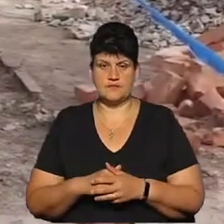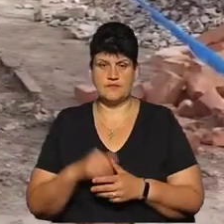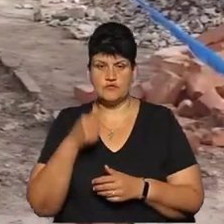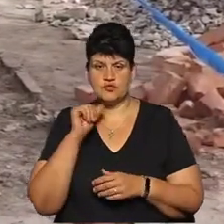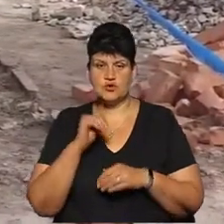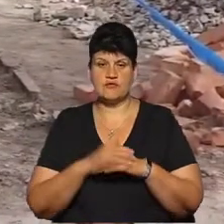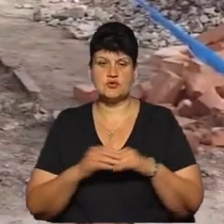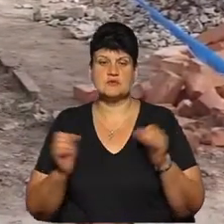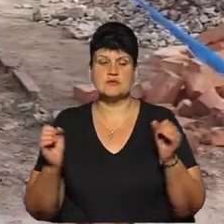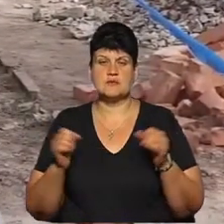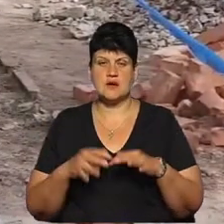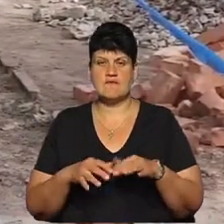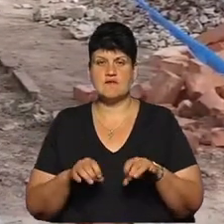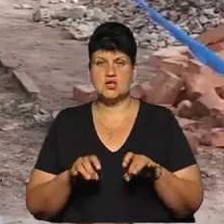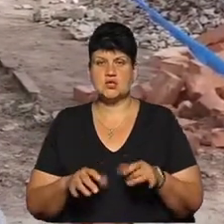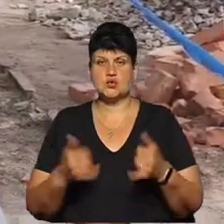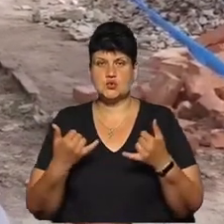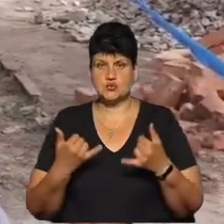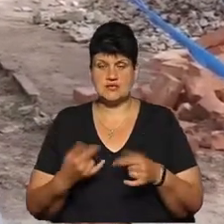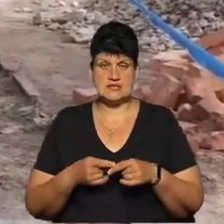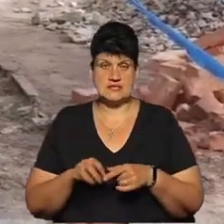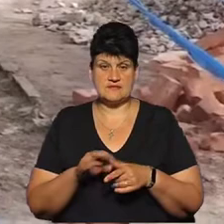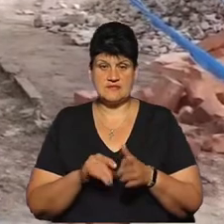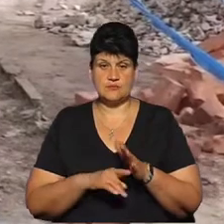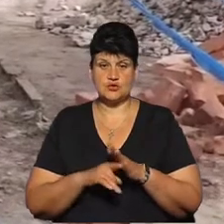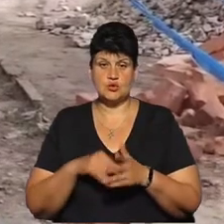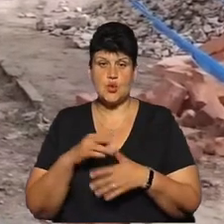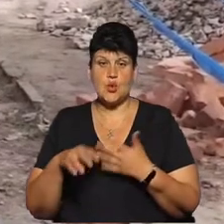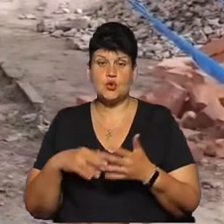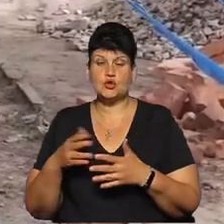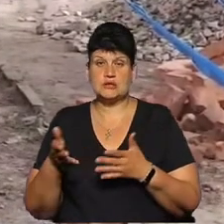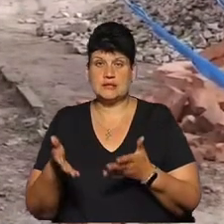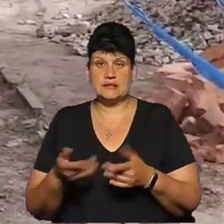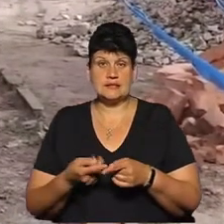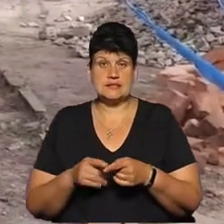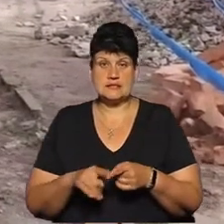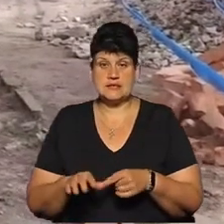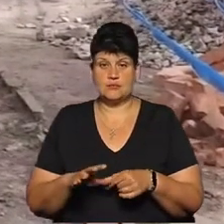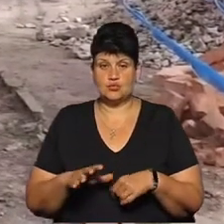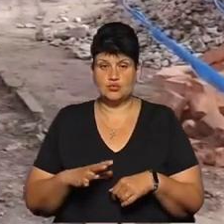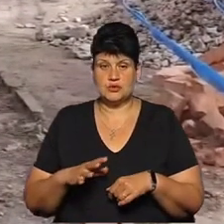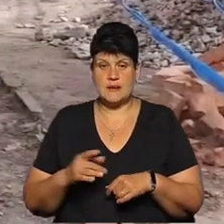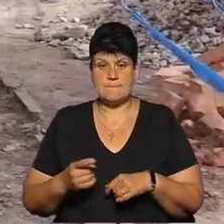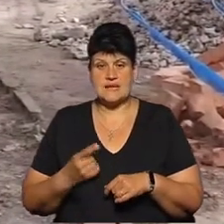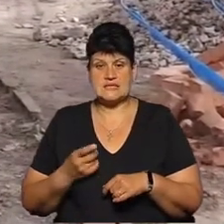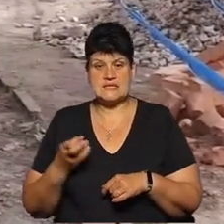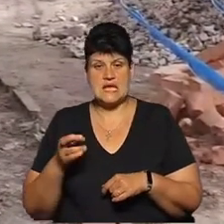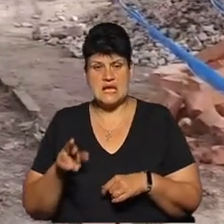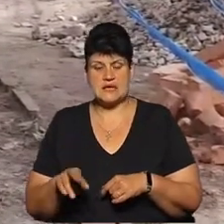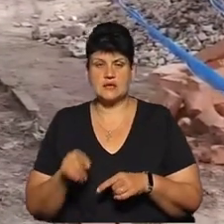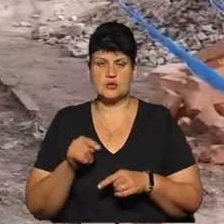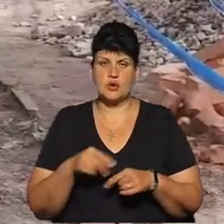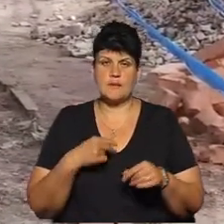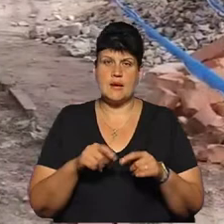і вирішили сьогодні оце все почати колотити, тому що то була майстерня, то було якийсь магазинчик,